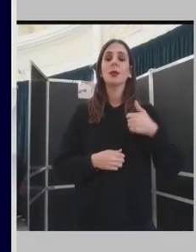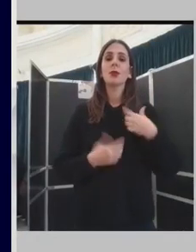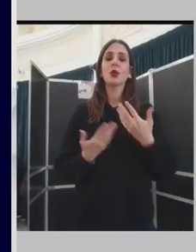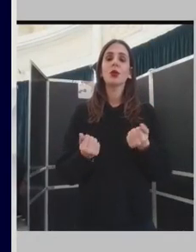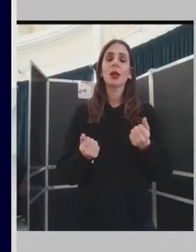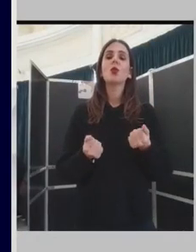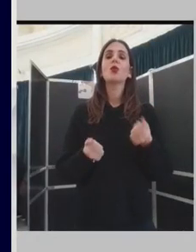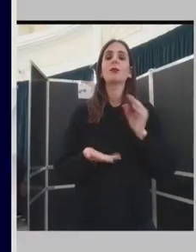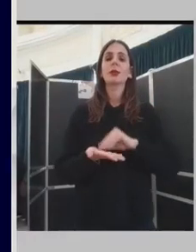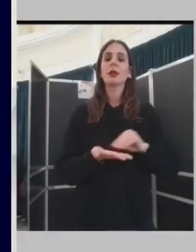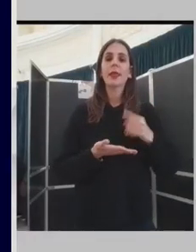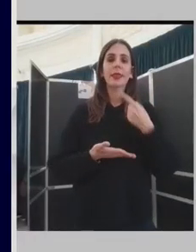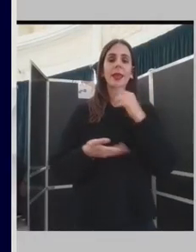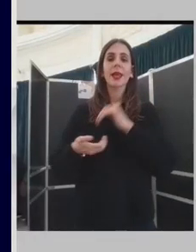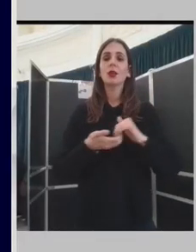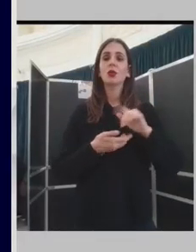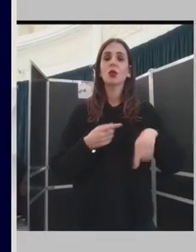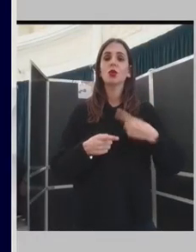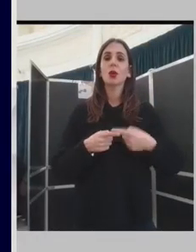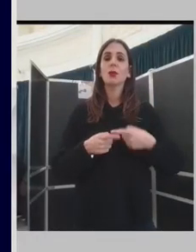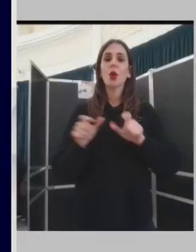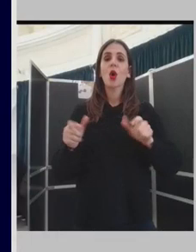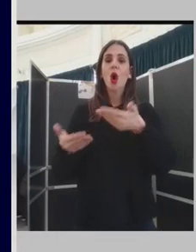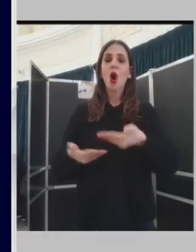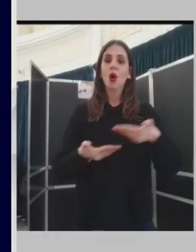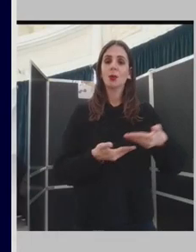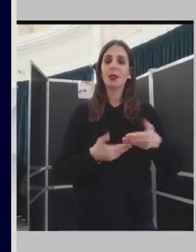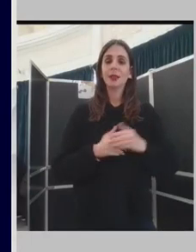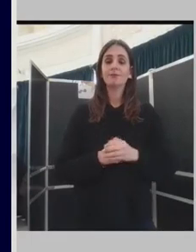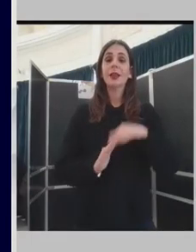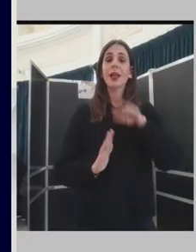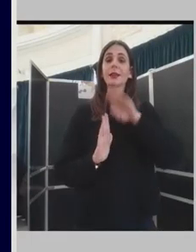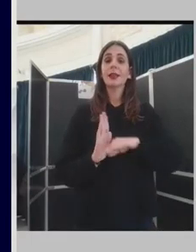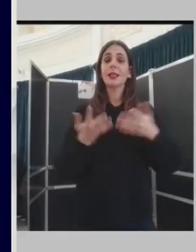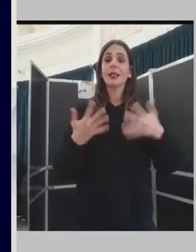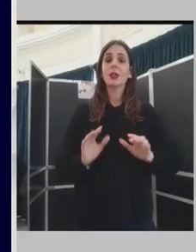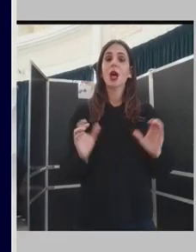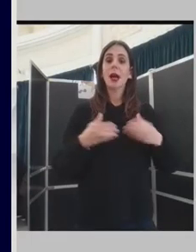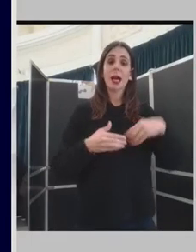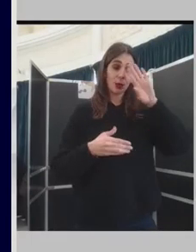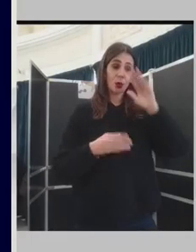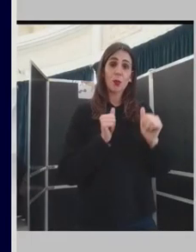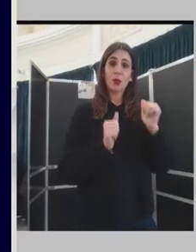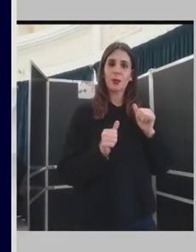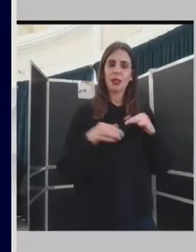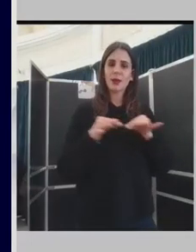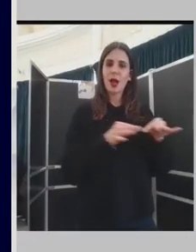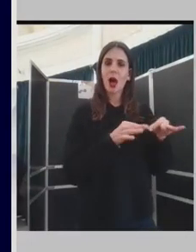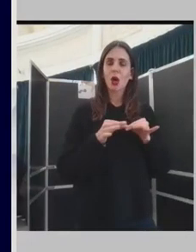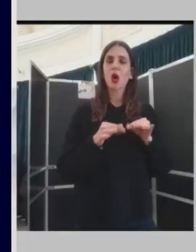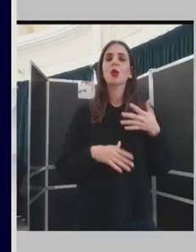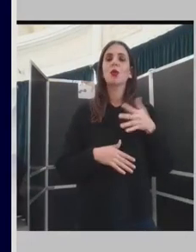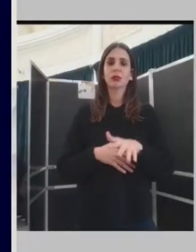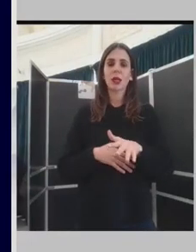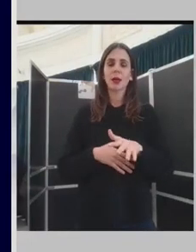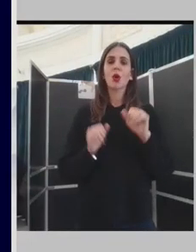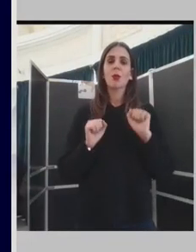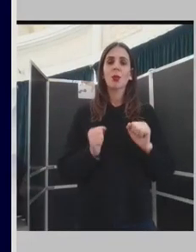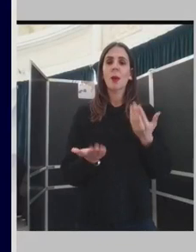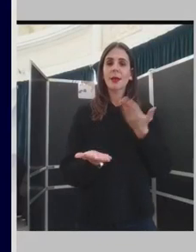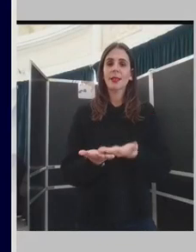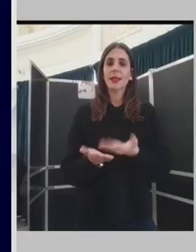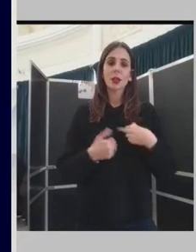di associazioni e gli ospiti intervenuti. La scaletta è stata condivisa con la Capigruppo, più tardi poi avremo modo di presentarli. Ricordo